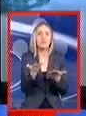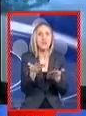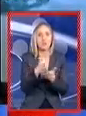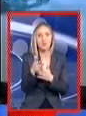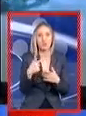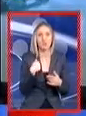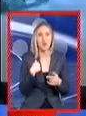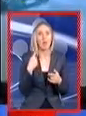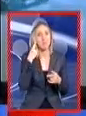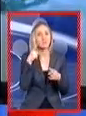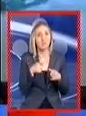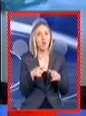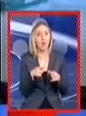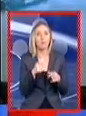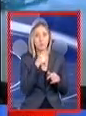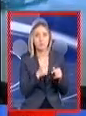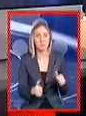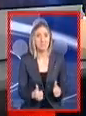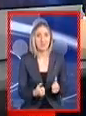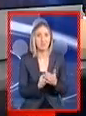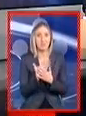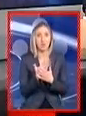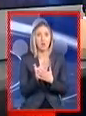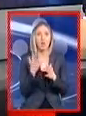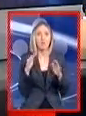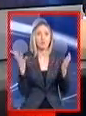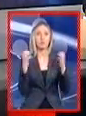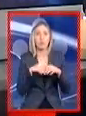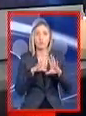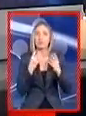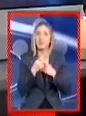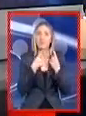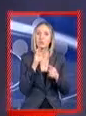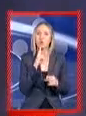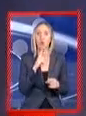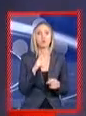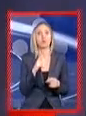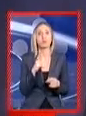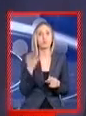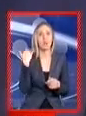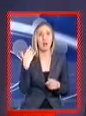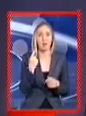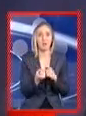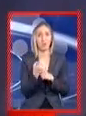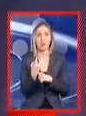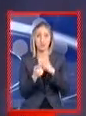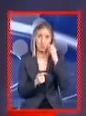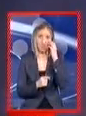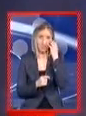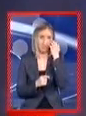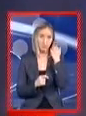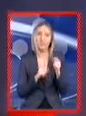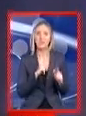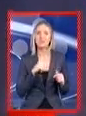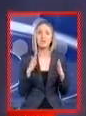jedinstvo koje se stvorilo može da uruši sve one priče koje su se pravile ranije. Ne samo domaći, već i strani